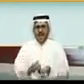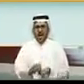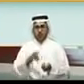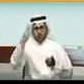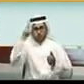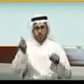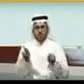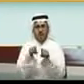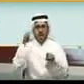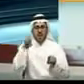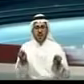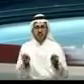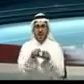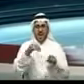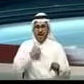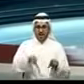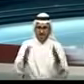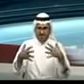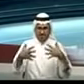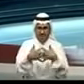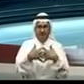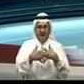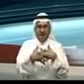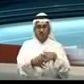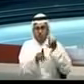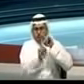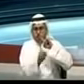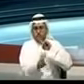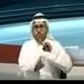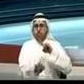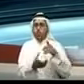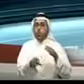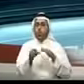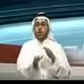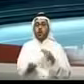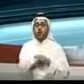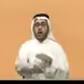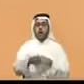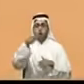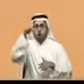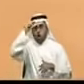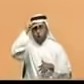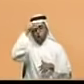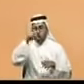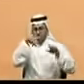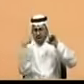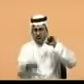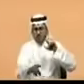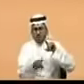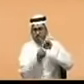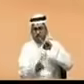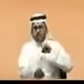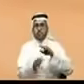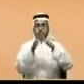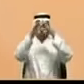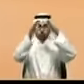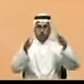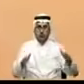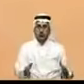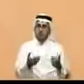إذ استهدفت مواقع وتعزيزات لميليشيا الحوثي. ففي محافظة لحج حررت قوات الجيش جبل الكوكب وجبل